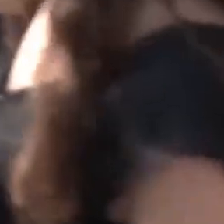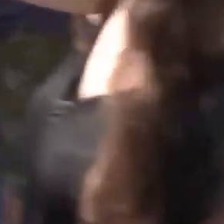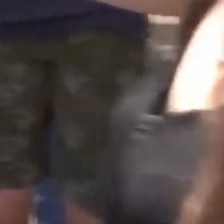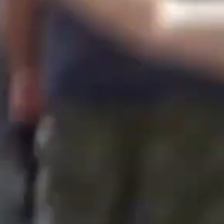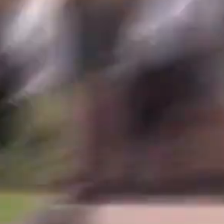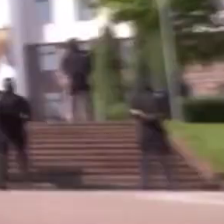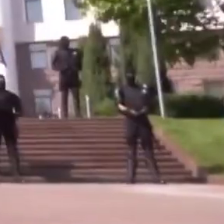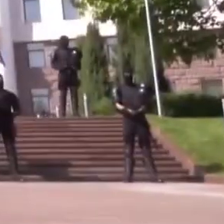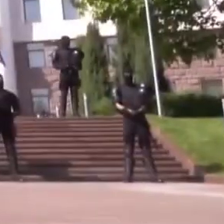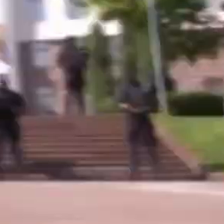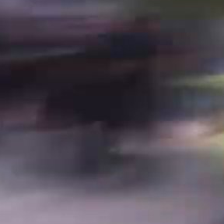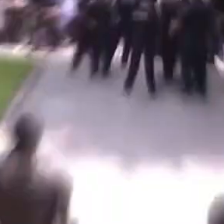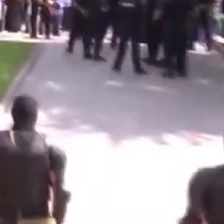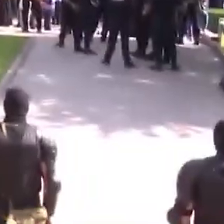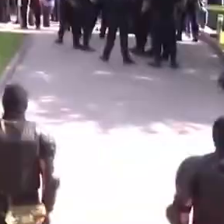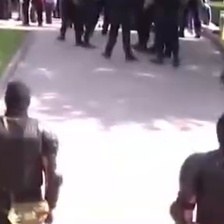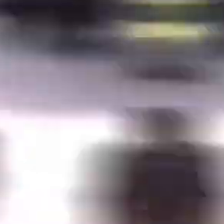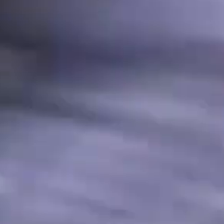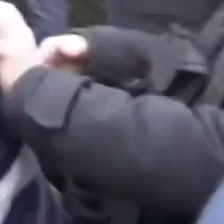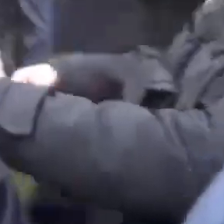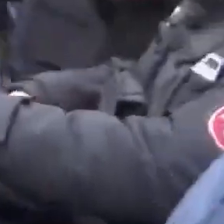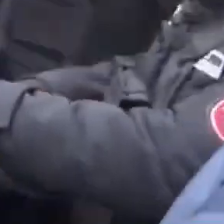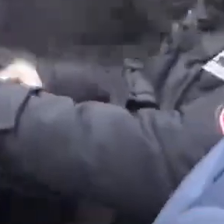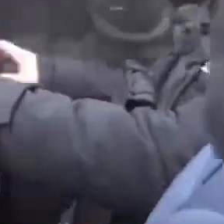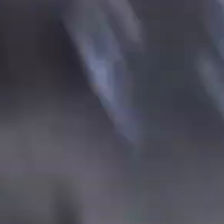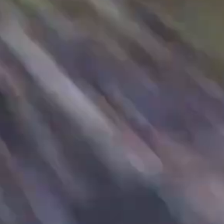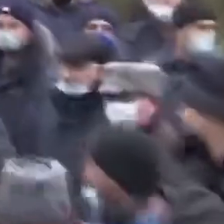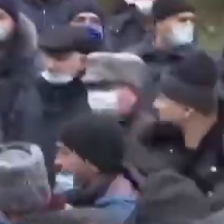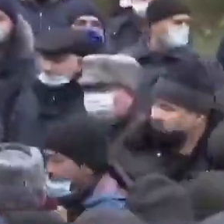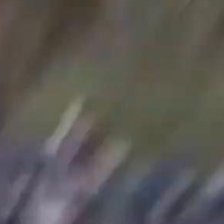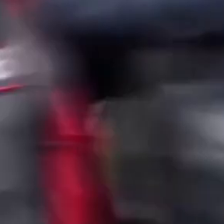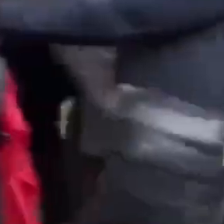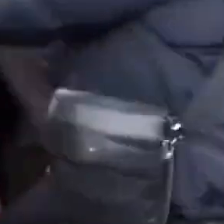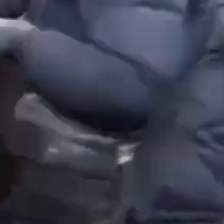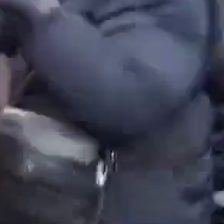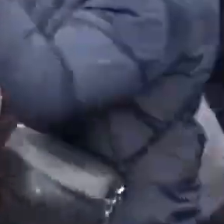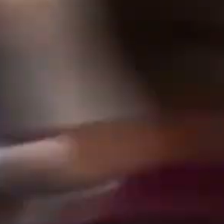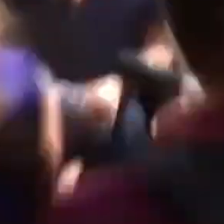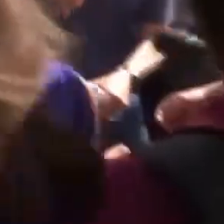am pus lângă tine când cerea dreptatea în stradă